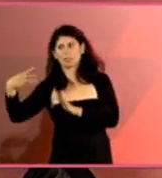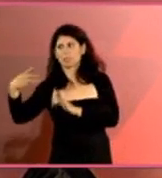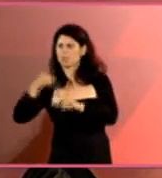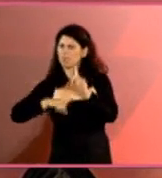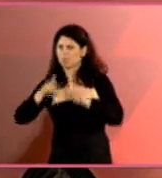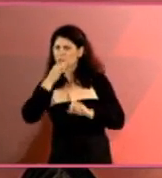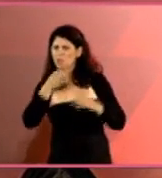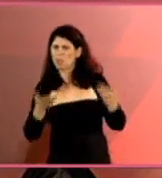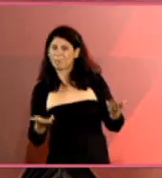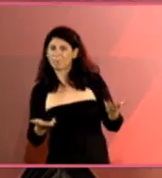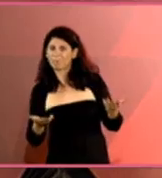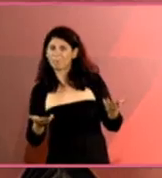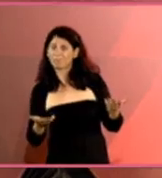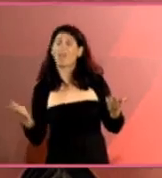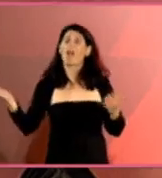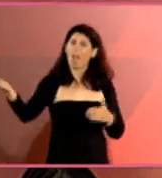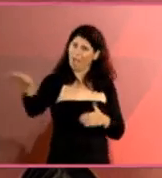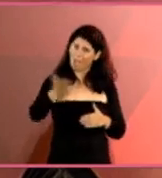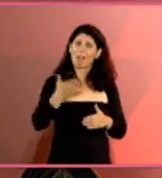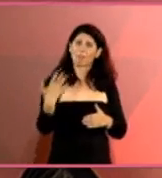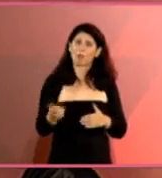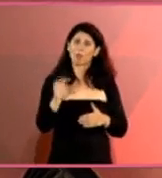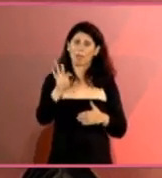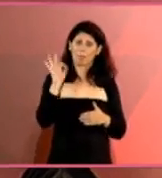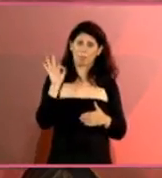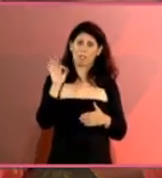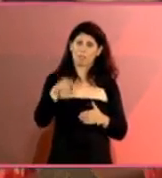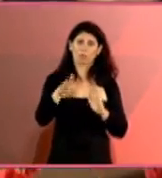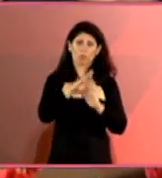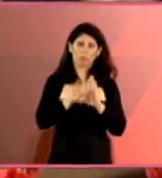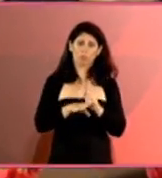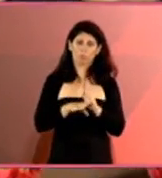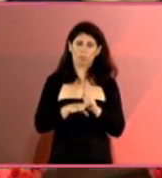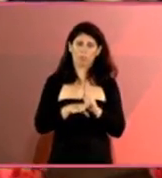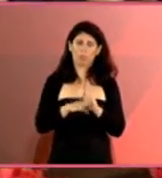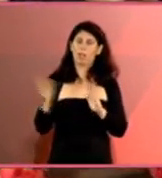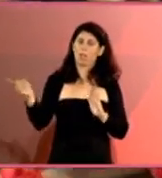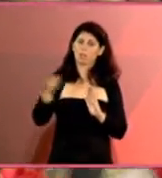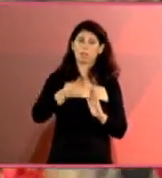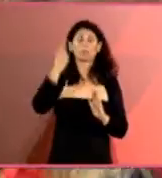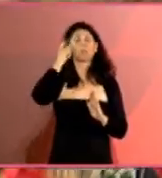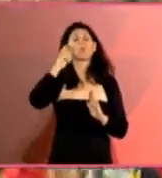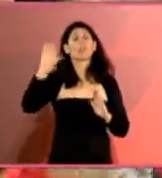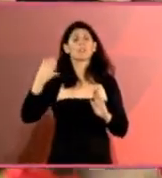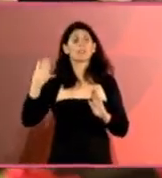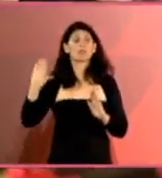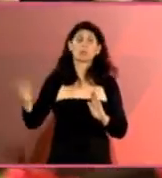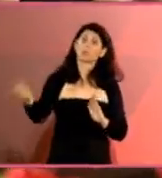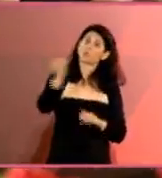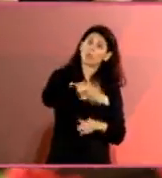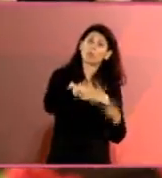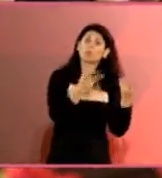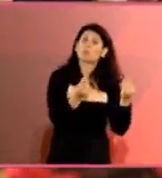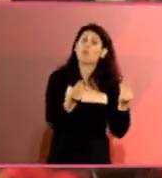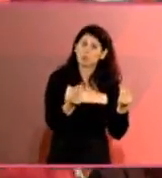λένε? Αυτοί που έχουν επιλέξει αυτό το σύστημα. Αυτοί που δεν σκέφτονται όλους τους άλλους, τους